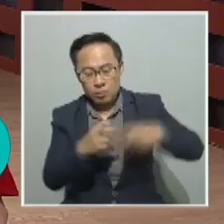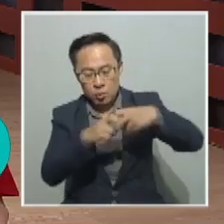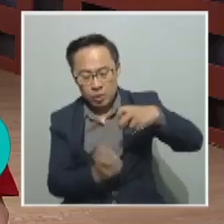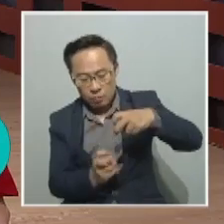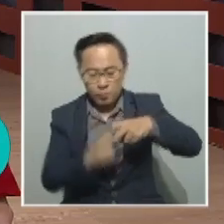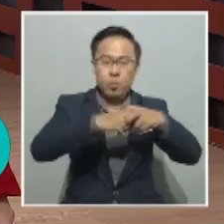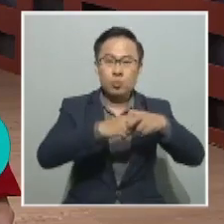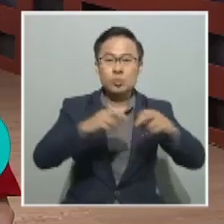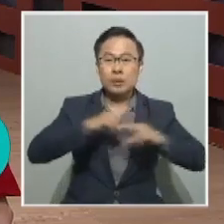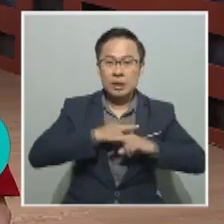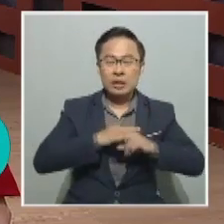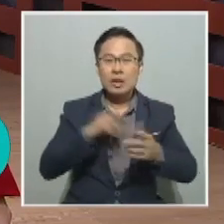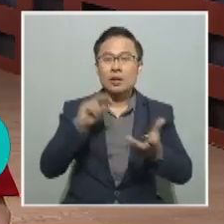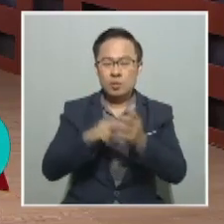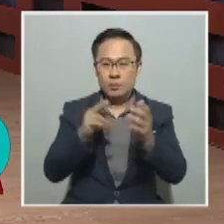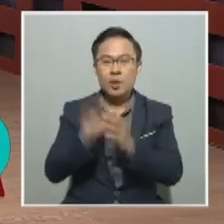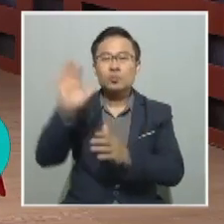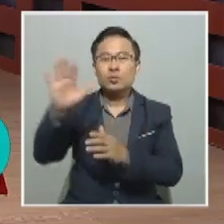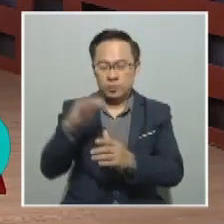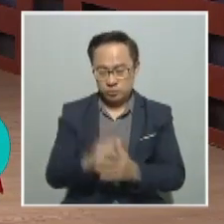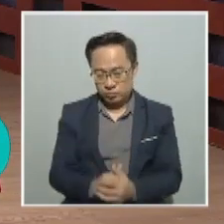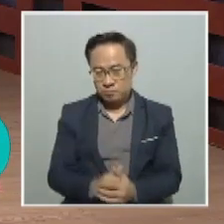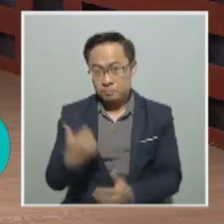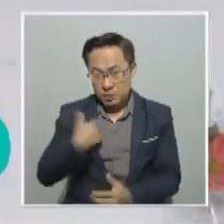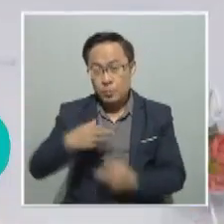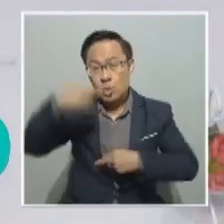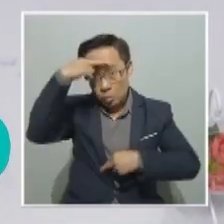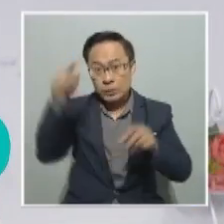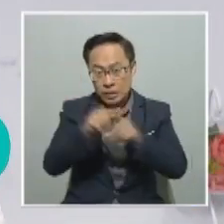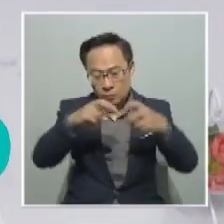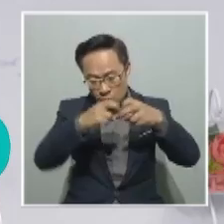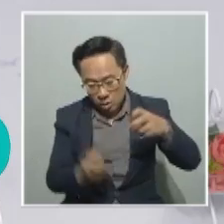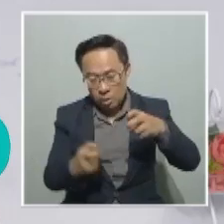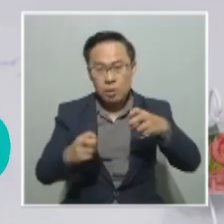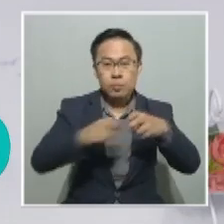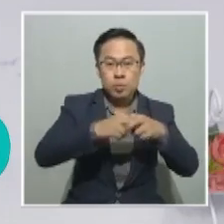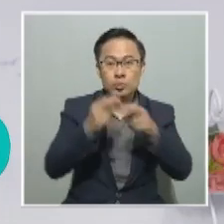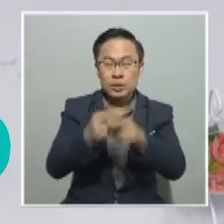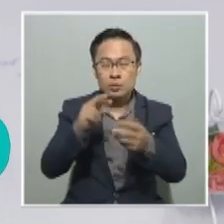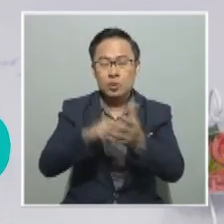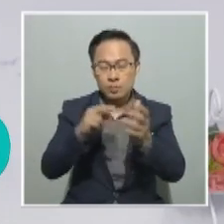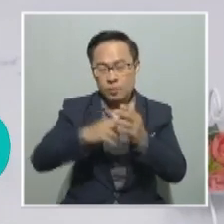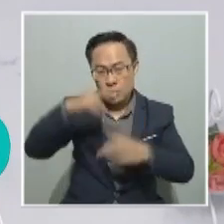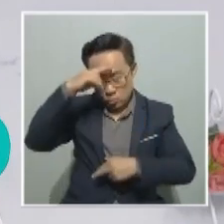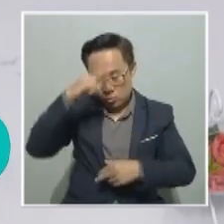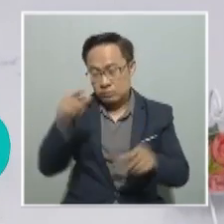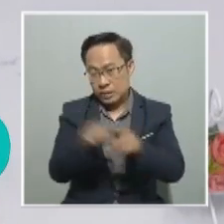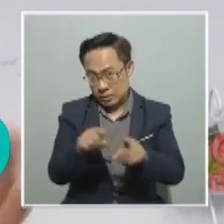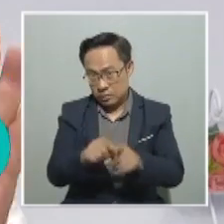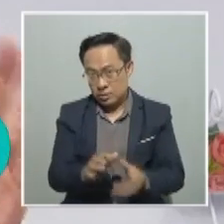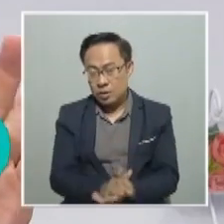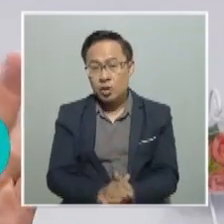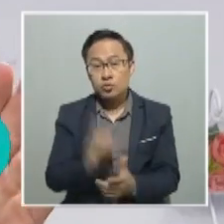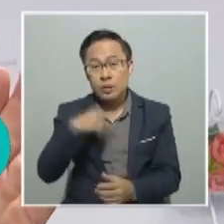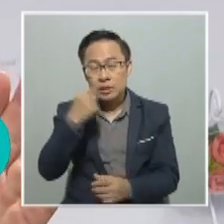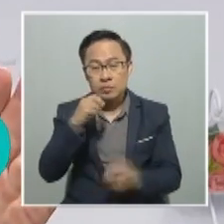สติดเนี่ยแทบจะไม่มี ตอนนี้อยู่เมืองจีนหมดแล้วจ้ะ แต่ส่วนใหญ่เล่นกีฬาแล้วเป็นเนี่ยนะฮะมักจะสัมพันธ์กับกีฬาอะไรหนึ่งโยค